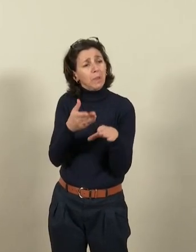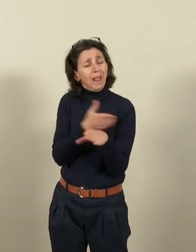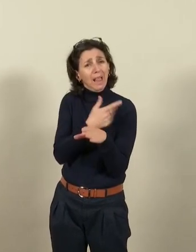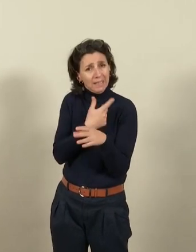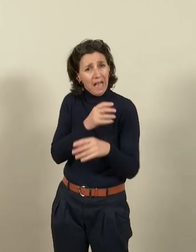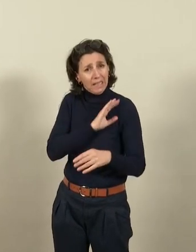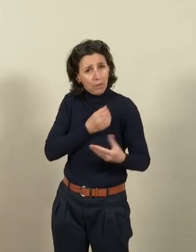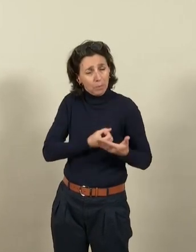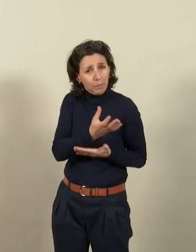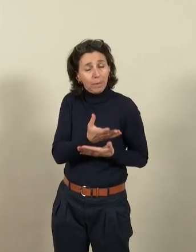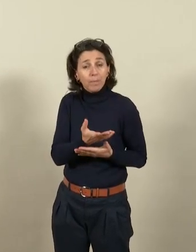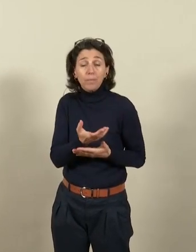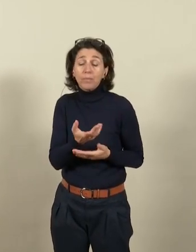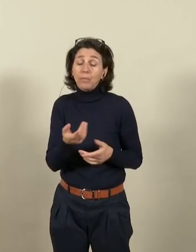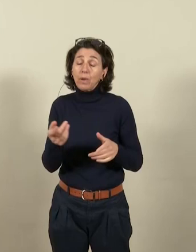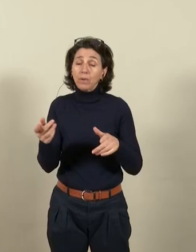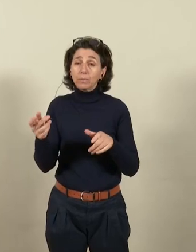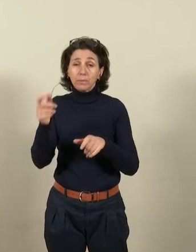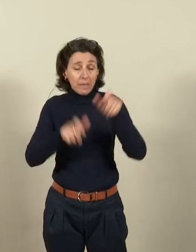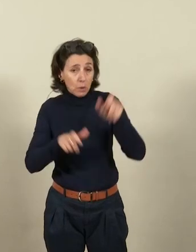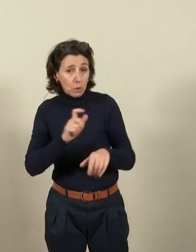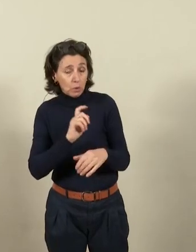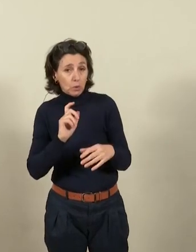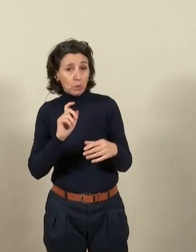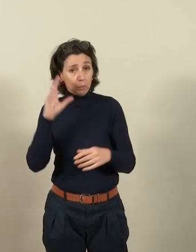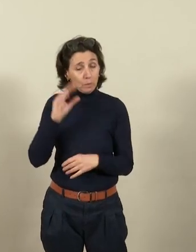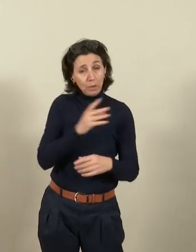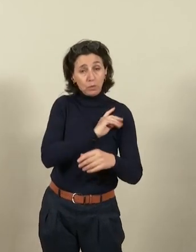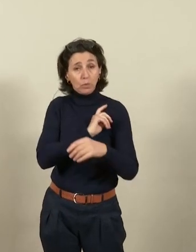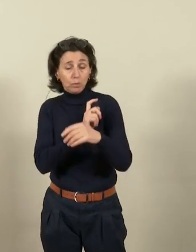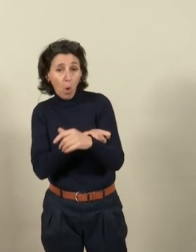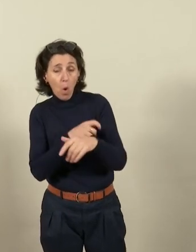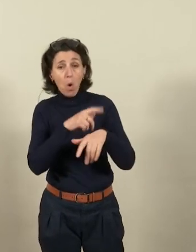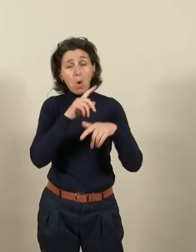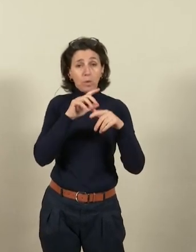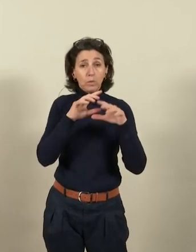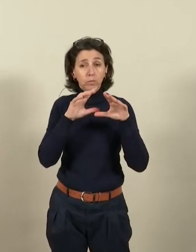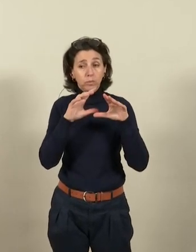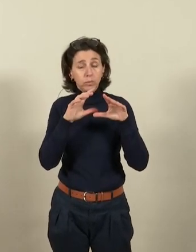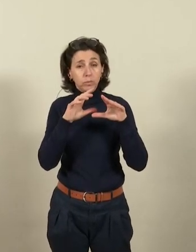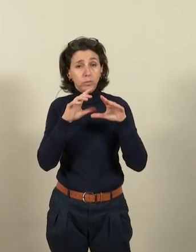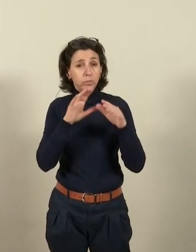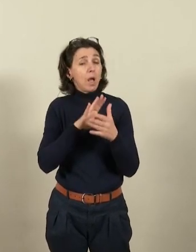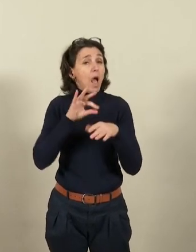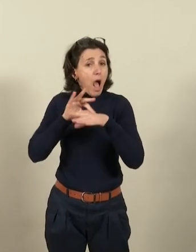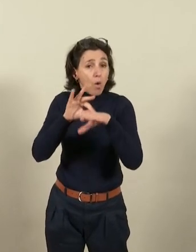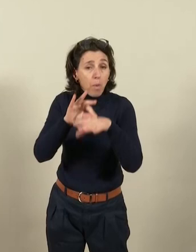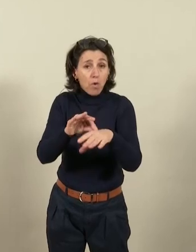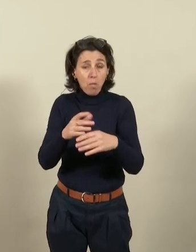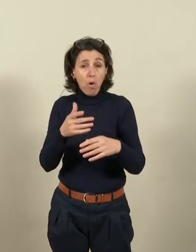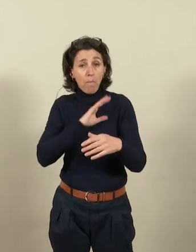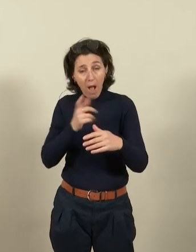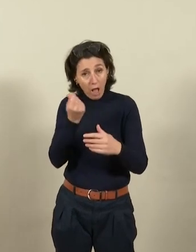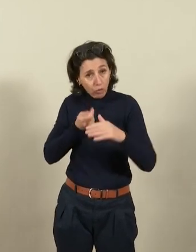l'accompagnement des sportifs et sportives à Grenoble ne se fait pas que par de la subvention ça se fait fait aussi par de la mise à